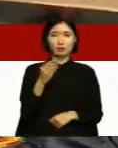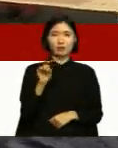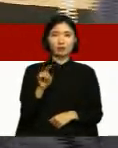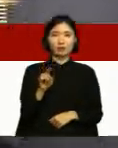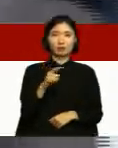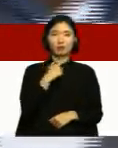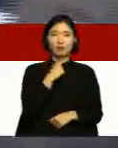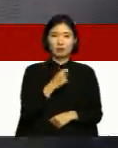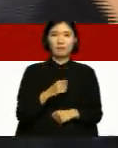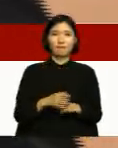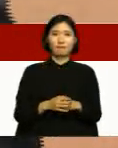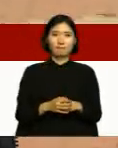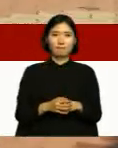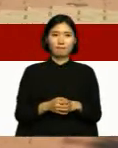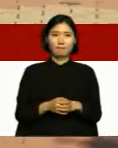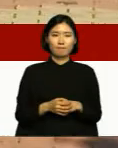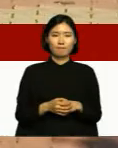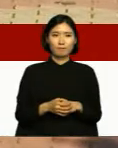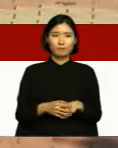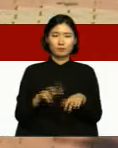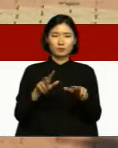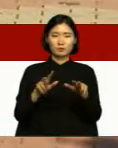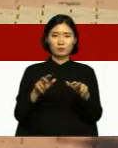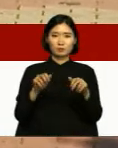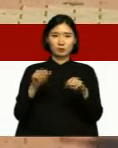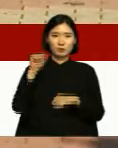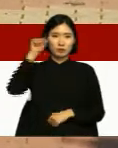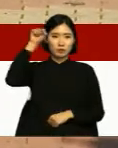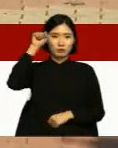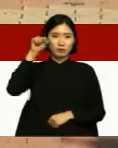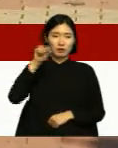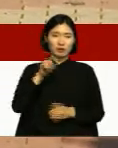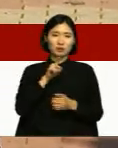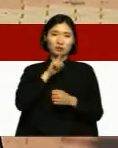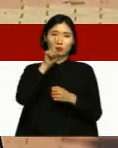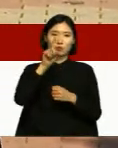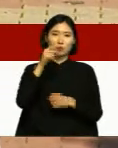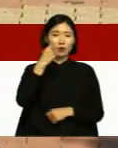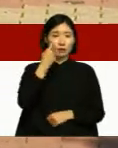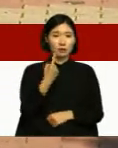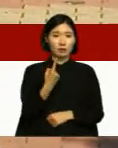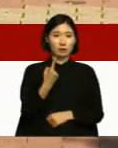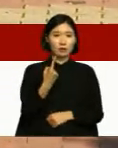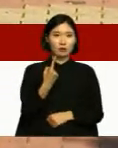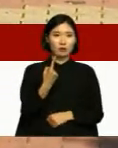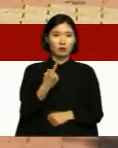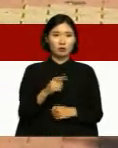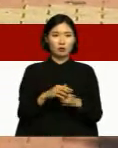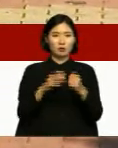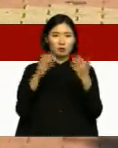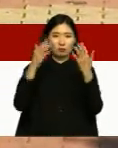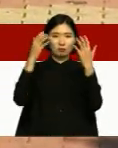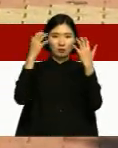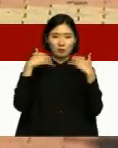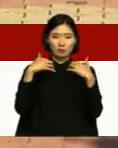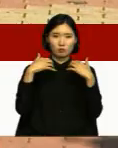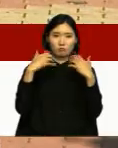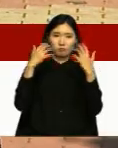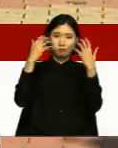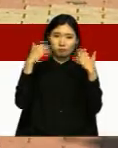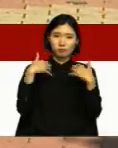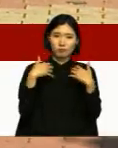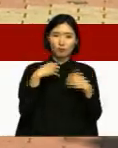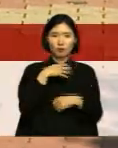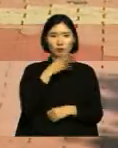바람입니다. 아, 현재 집회 신고를 한 달간 하신 것으로 알고 있습니다. 아, 날도 더워지고 어르신들도 밖에 나와